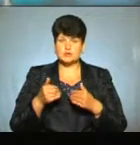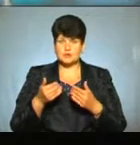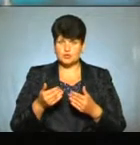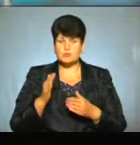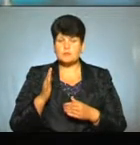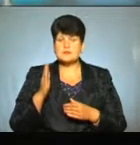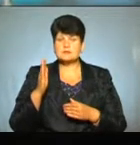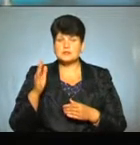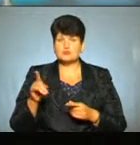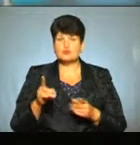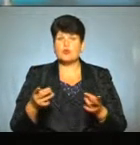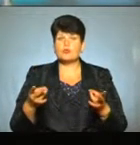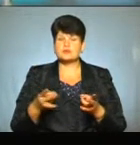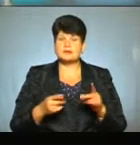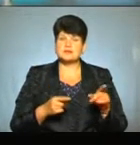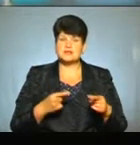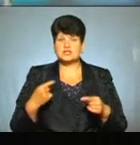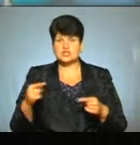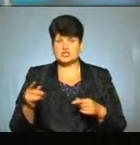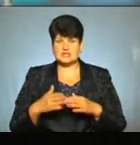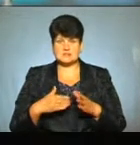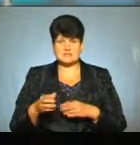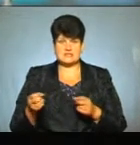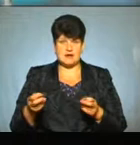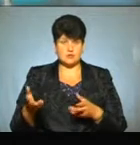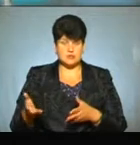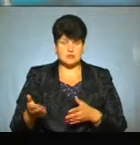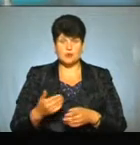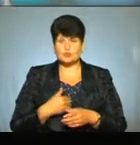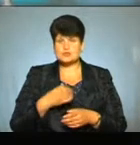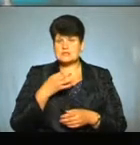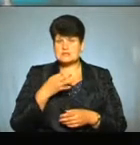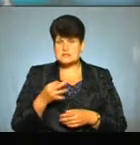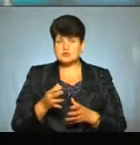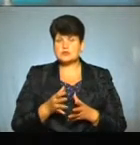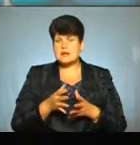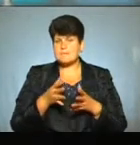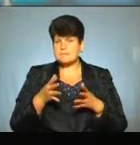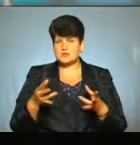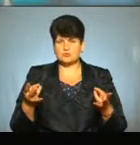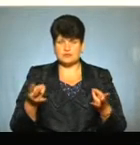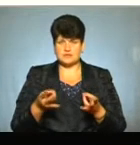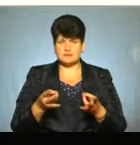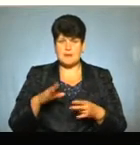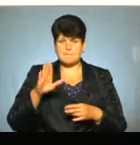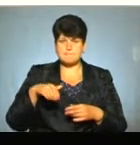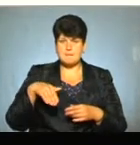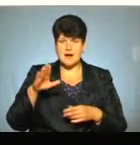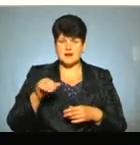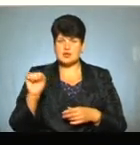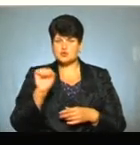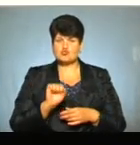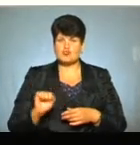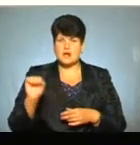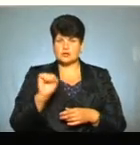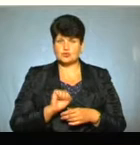певну перспективу щодо потреб тих чи інших спеціальностей. Хочу сказати, що найбільш потрібні малярі,